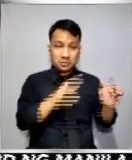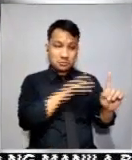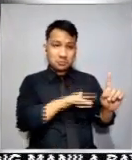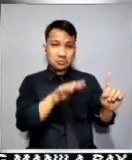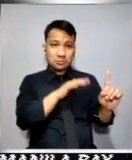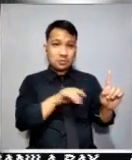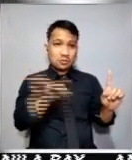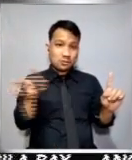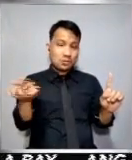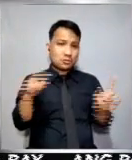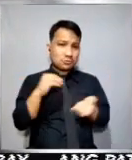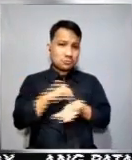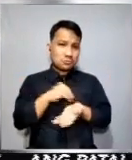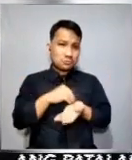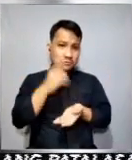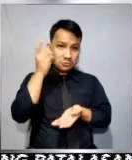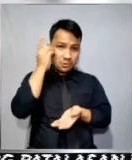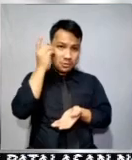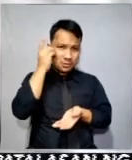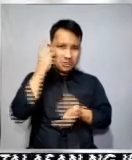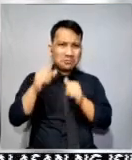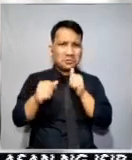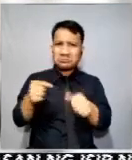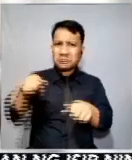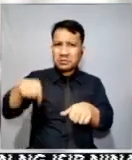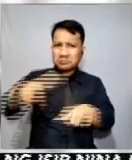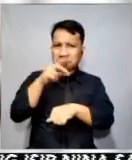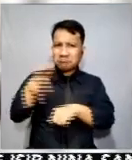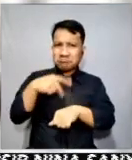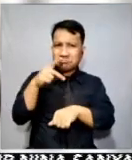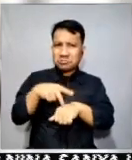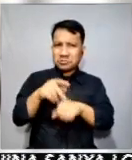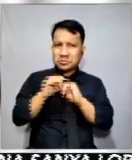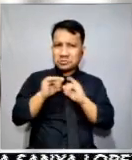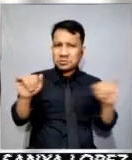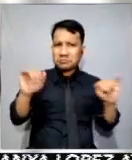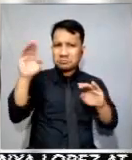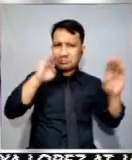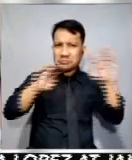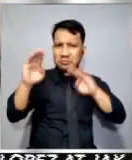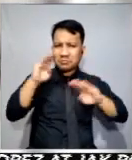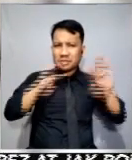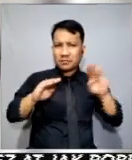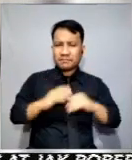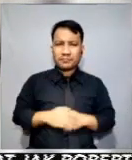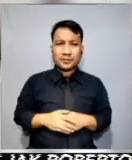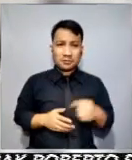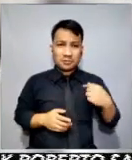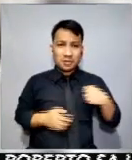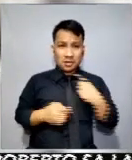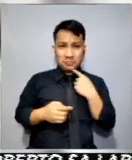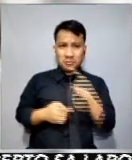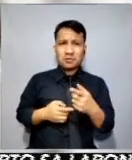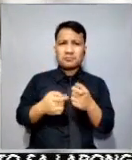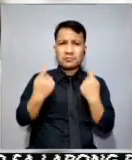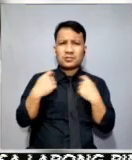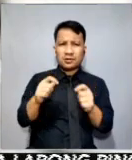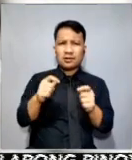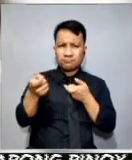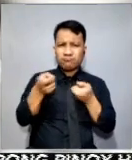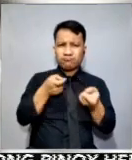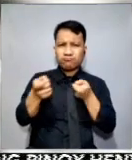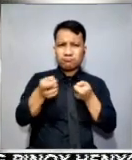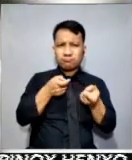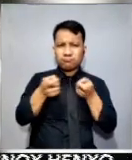Pero hindi lang naman daw Pilipinas ang may ganitong problema. Pipigitin po talaga natin na makontrol ang mga kaso. At ang